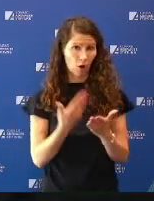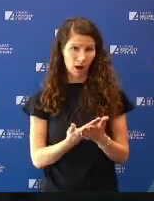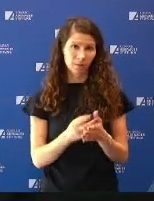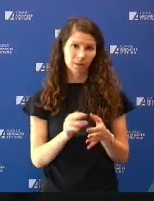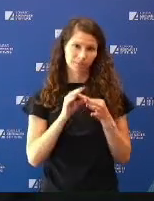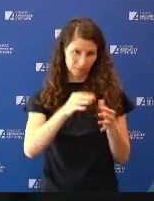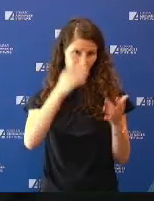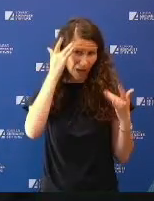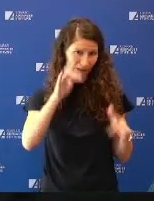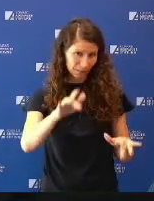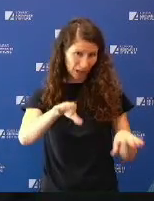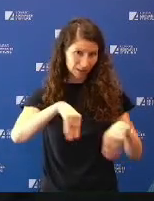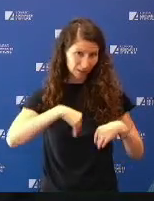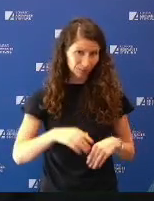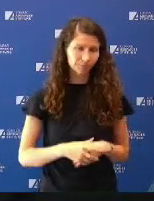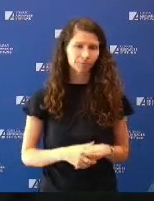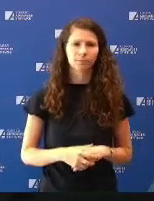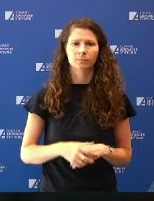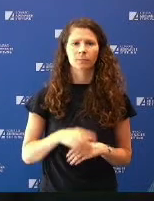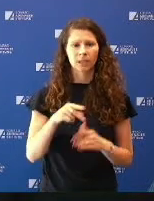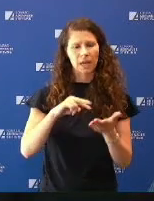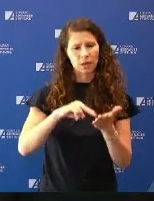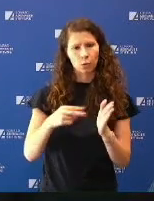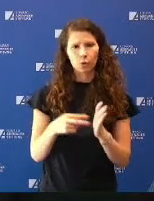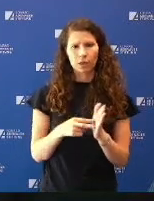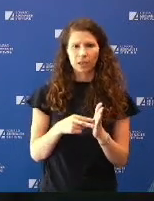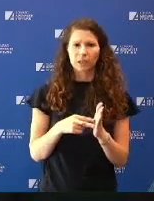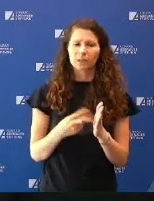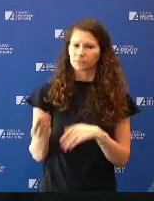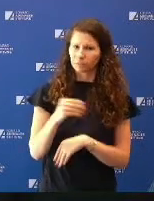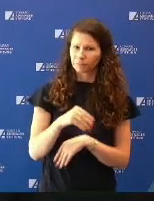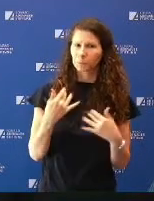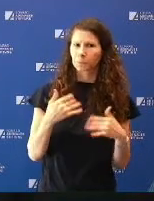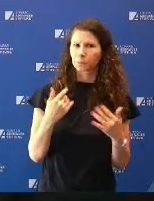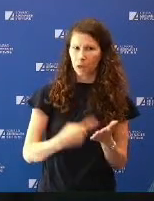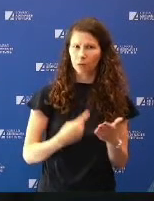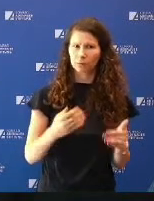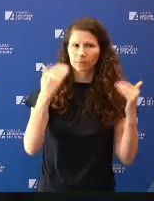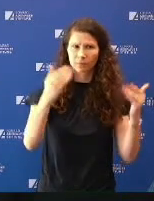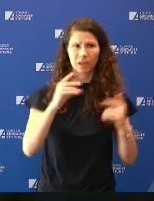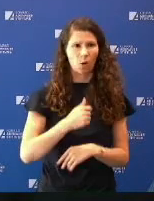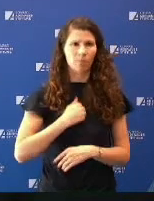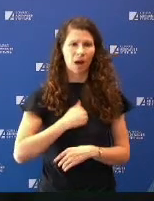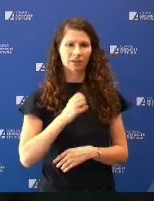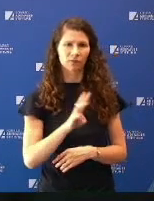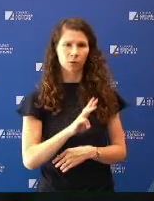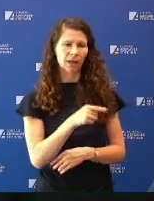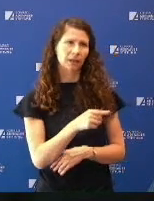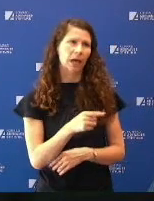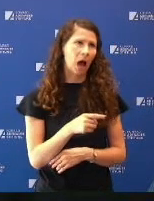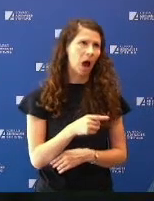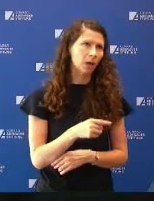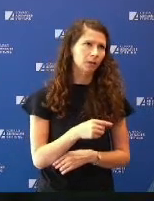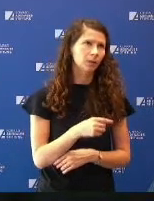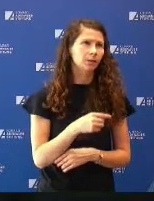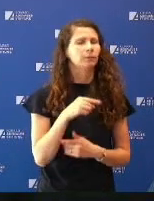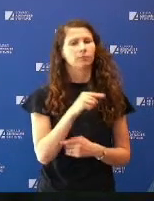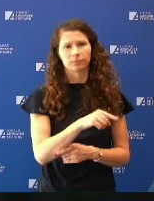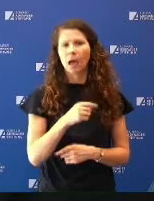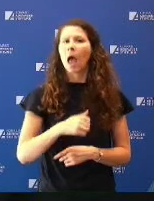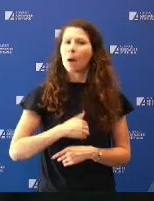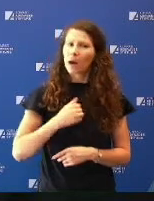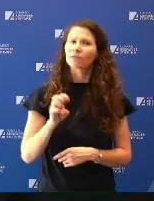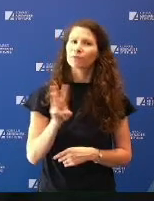Akzeptanz und die Technologie, ich glaube, selbst Baden-Württemberg, oder was heißt selbst Baden-Württemberg, Baden-Württemberg hat schon den nächsten Schritt